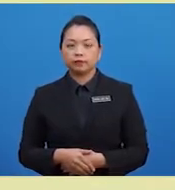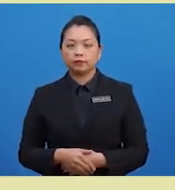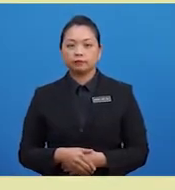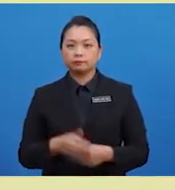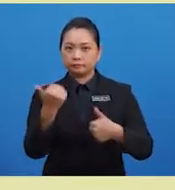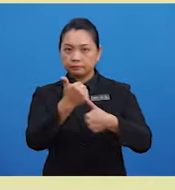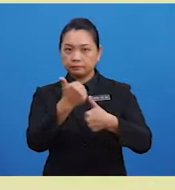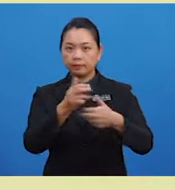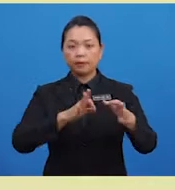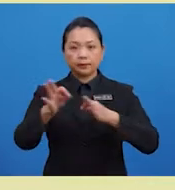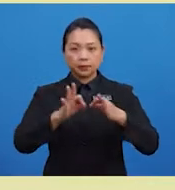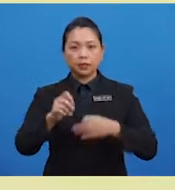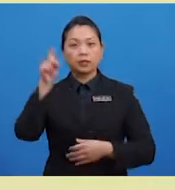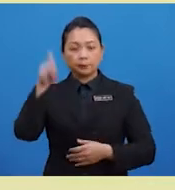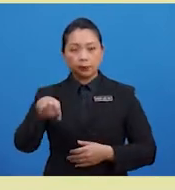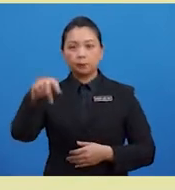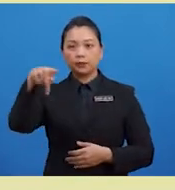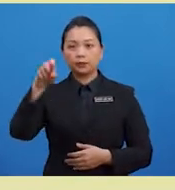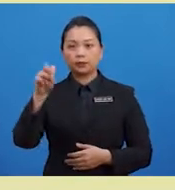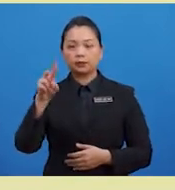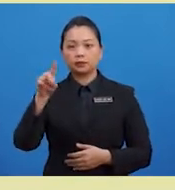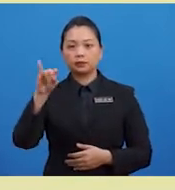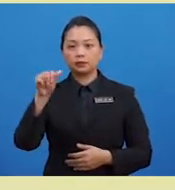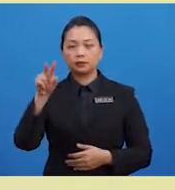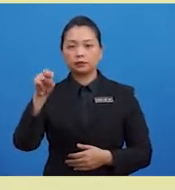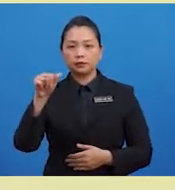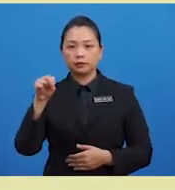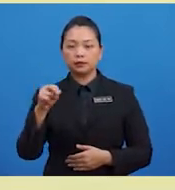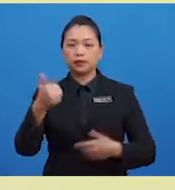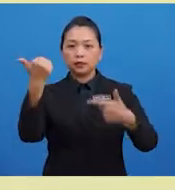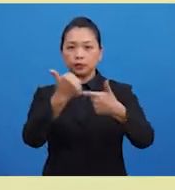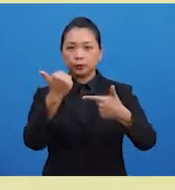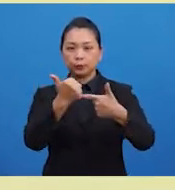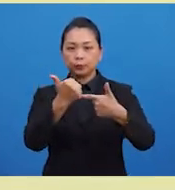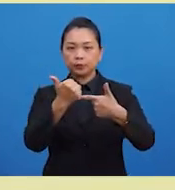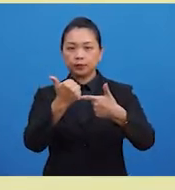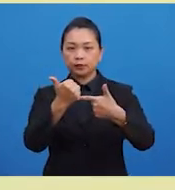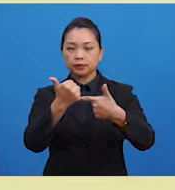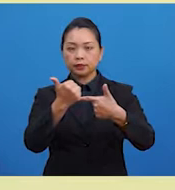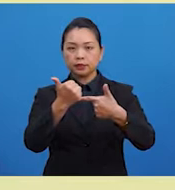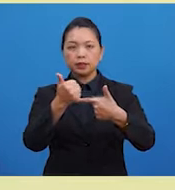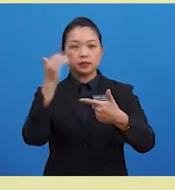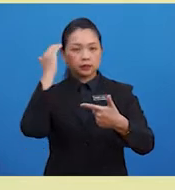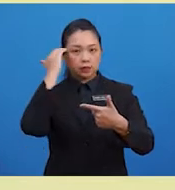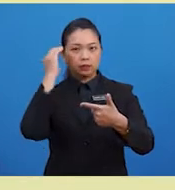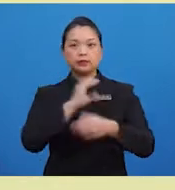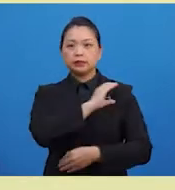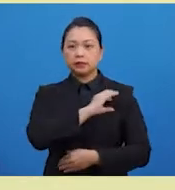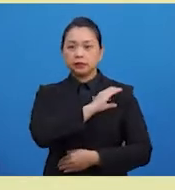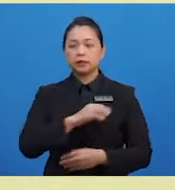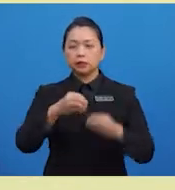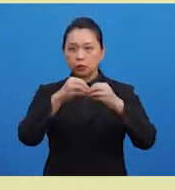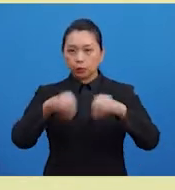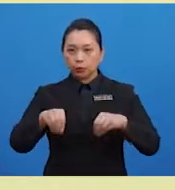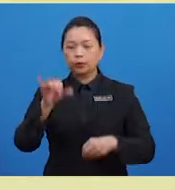dapat menerangkan keperluan pendianan. Yang kedua, pelajar dapat mengenal pasti ciri-ciri telur yang